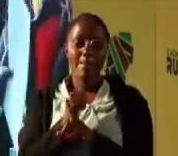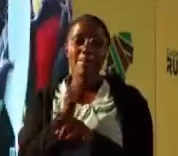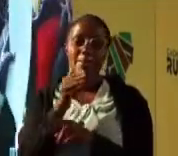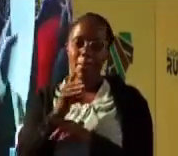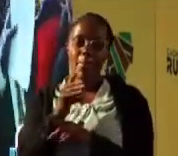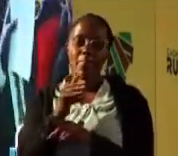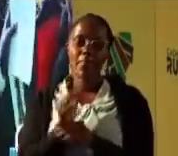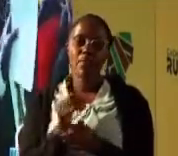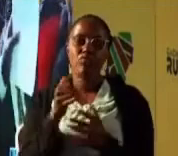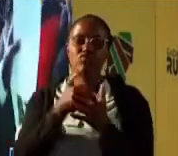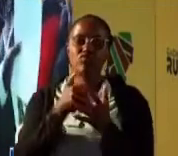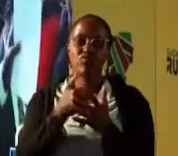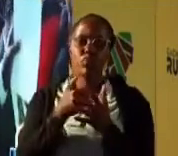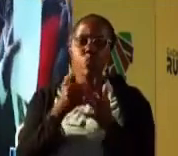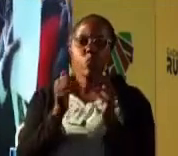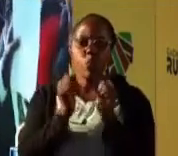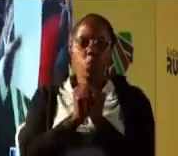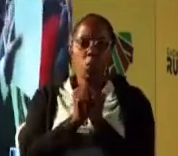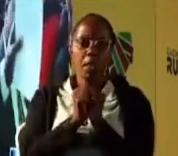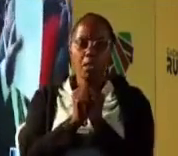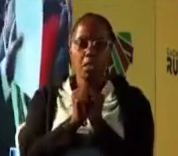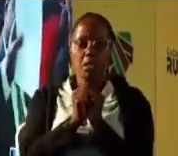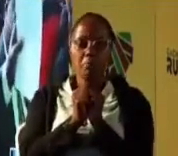iko pamoja na ile ya